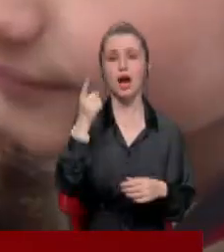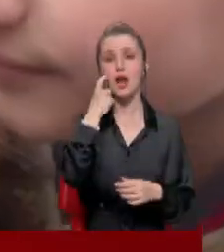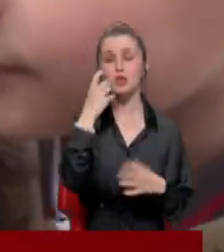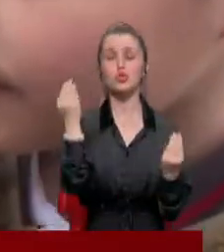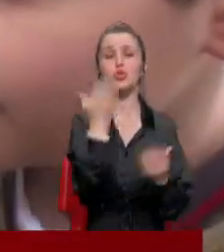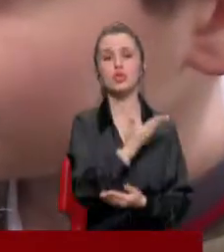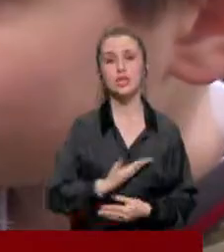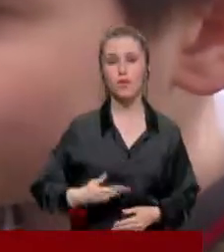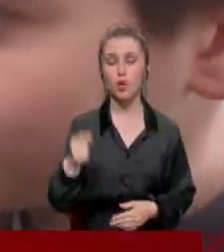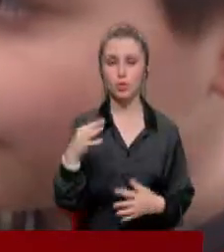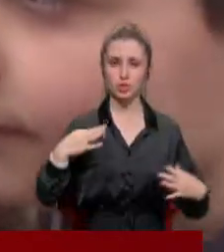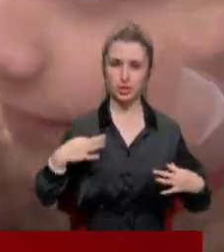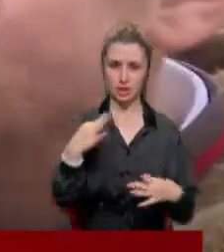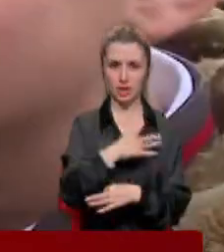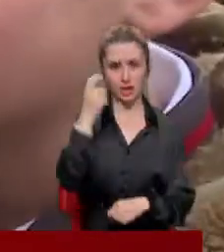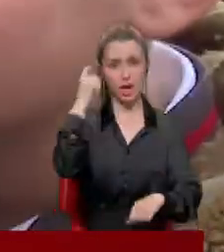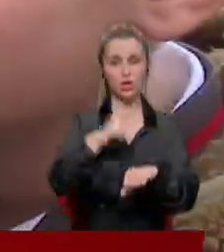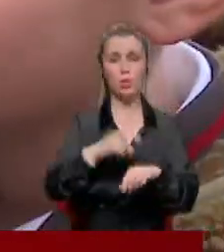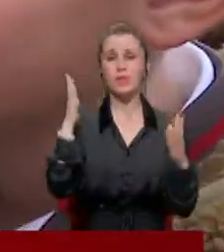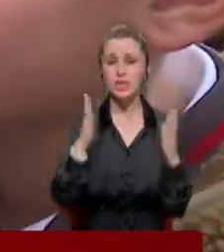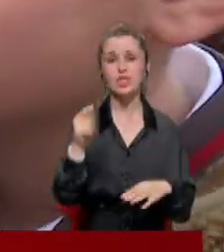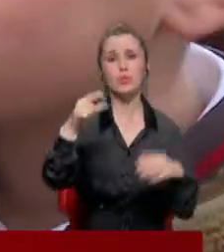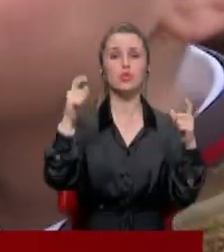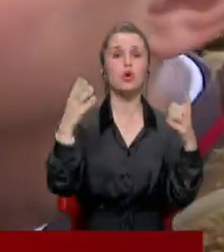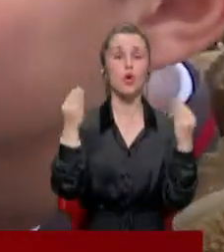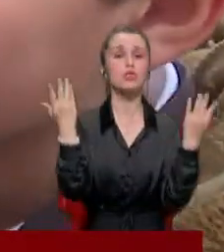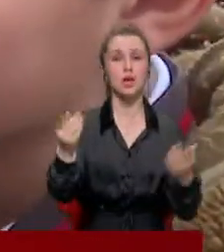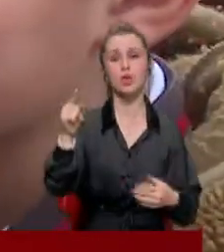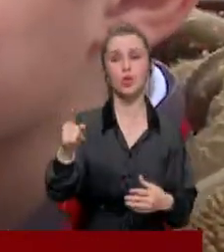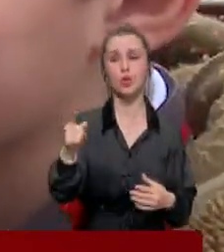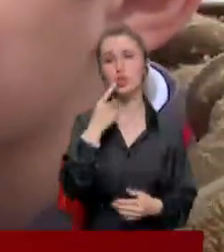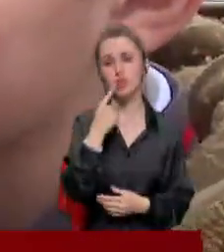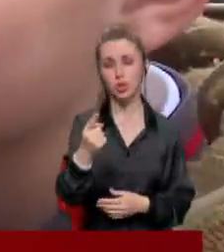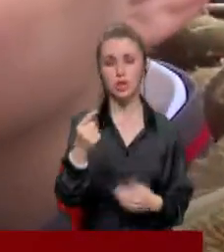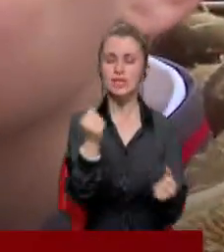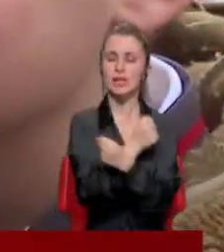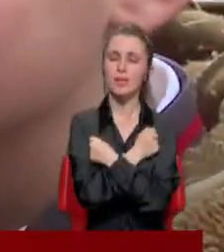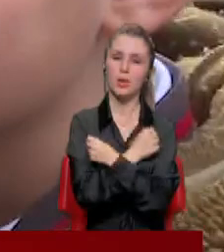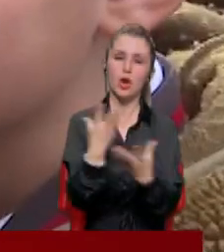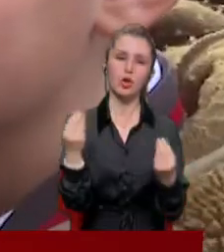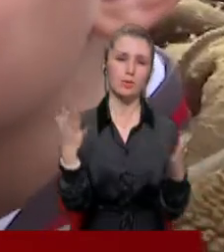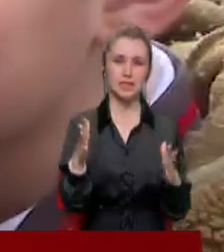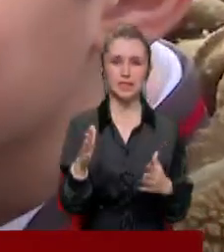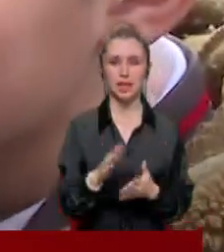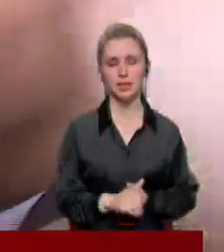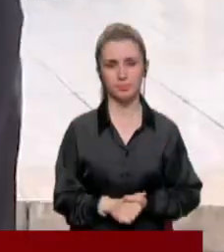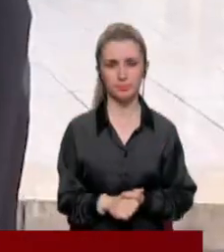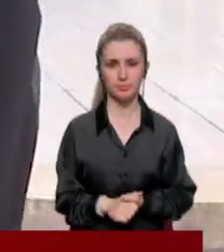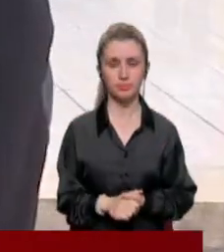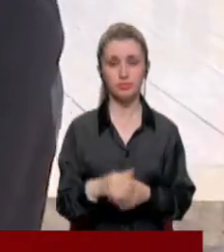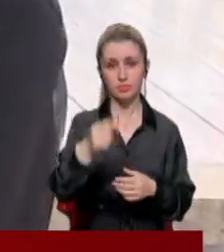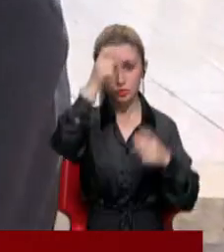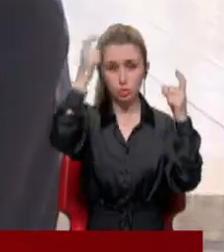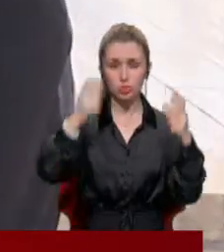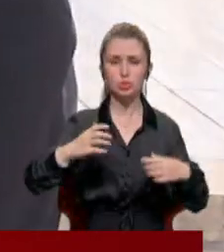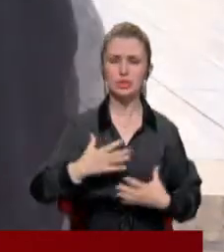çok seviyorum, onu saygıyla anıyorum. Keşke burada olsaydı da ona sarılıp elini öpebilseydim, bayramını kutlayabilseydim. Ülkece